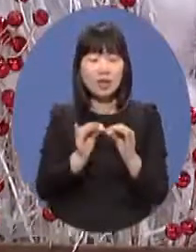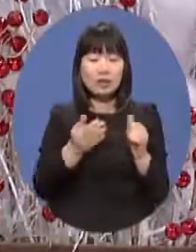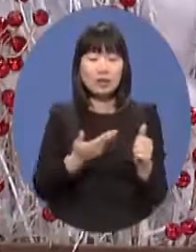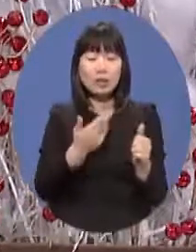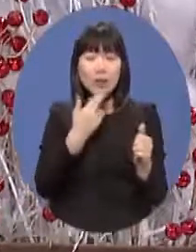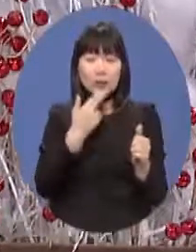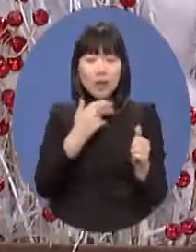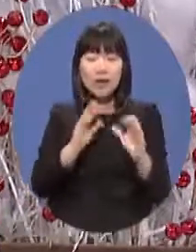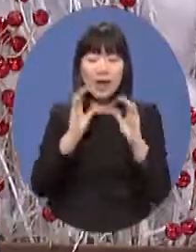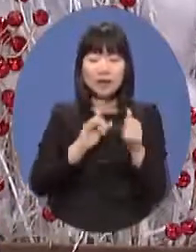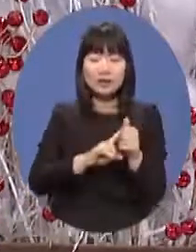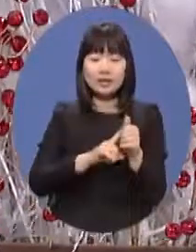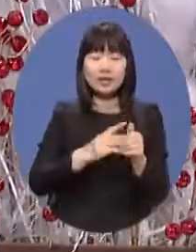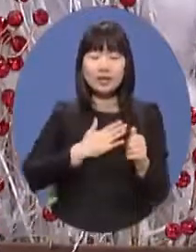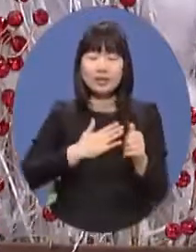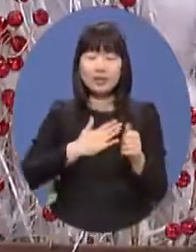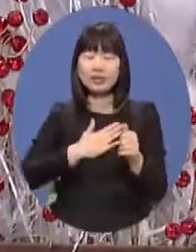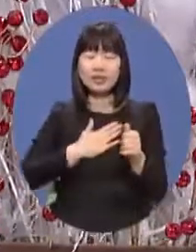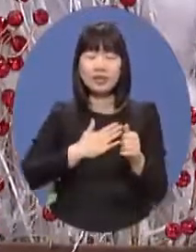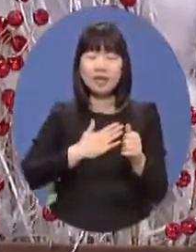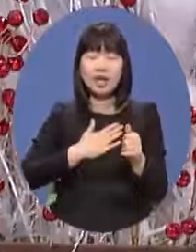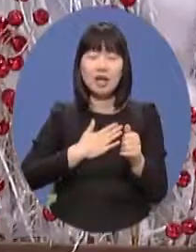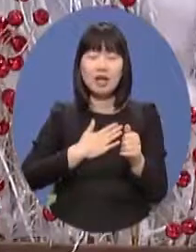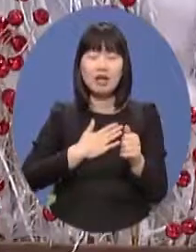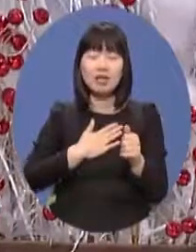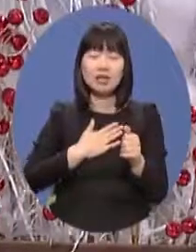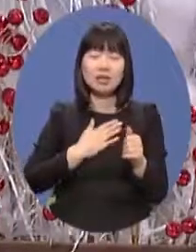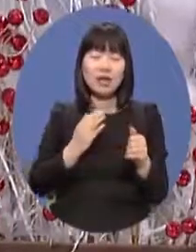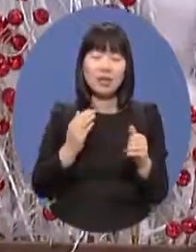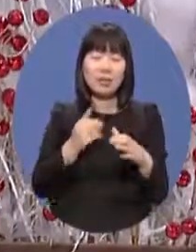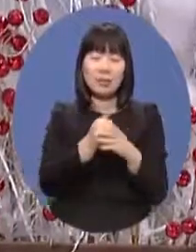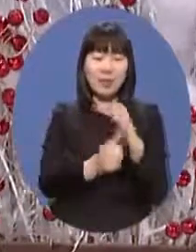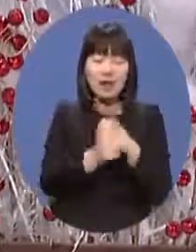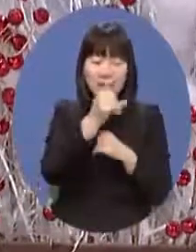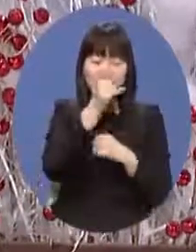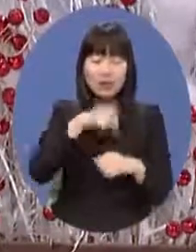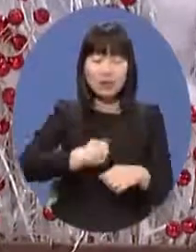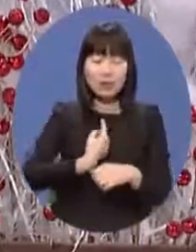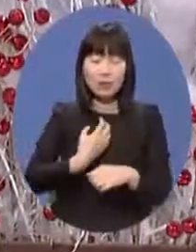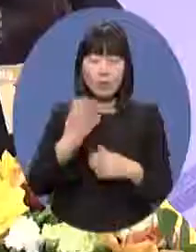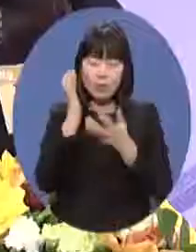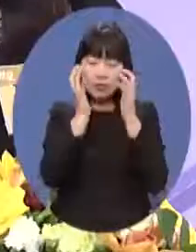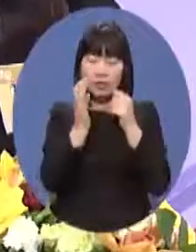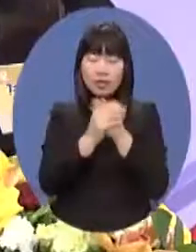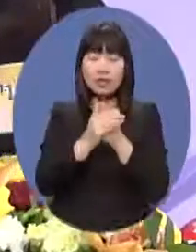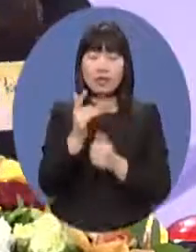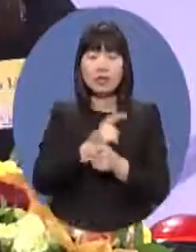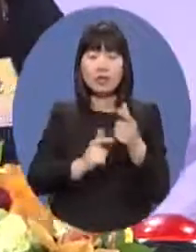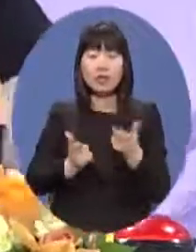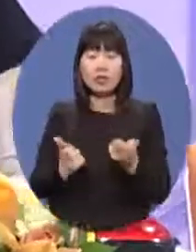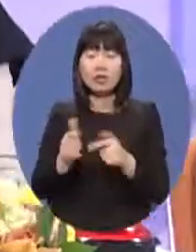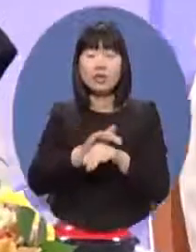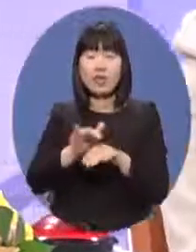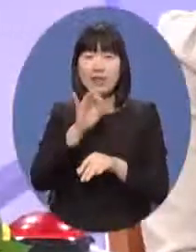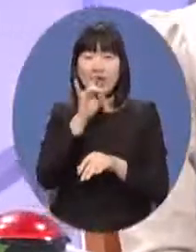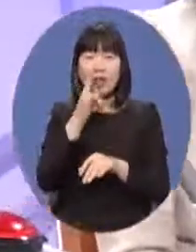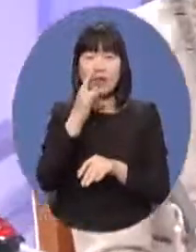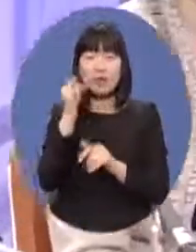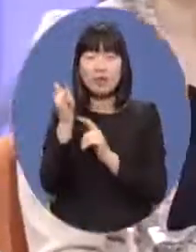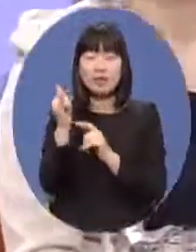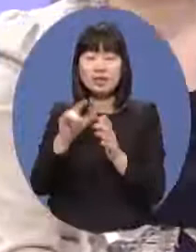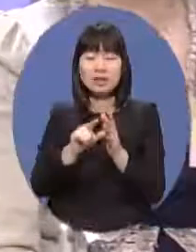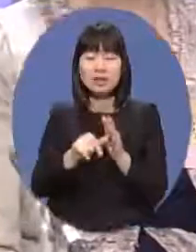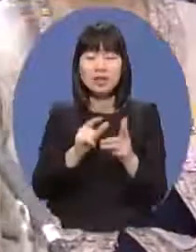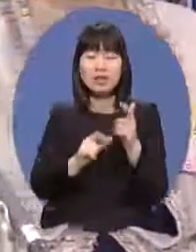않으면 아이도 이 감정의 회오리 속에 들어가 있고 자기도 복잡하니까 이게 조절이 더 안 되게 됩니다. 네. 그렇기 때문에 부모님들은 이런